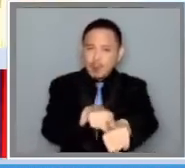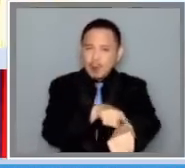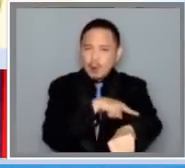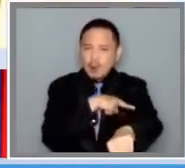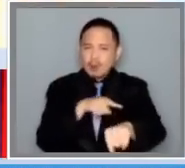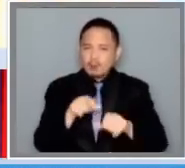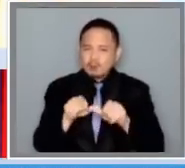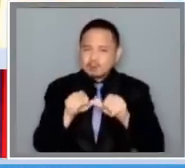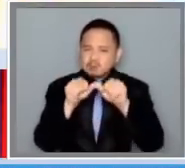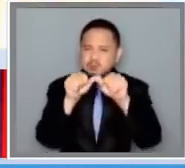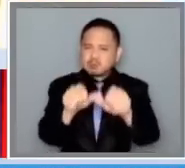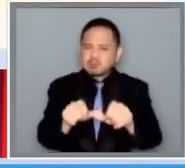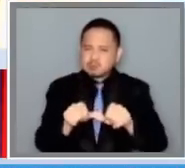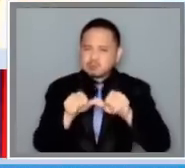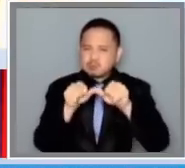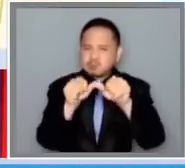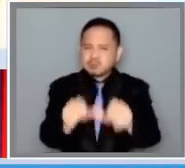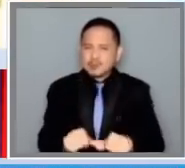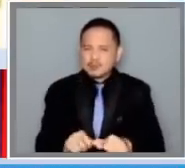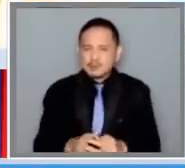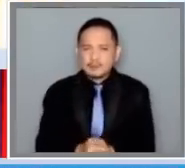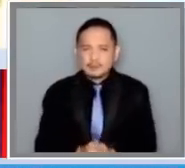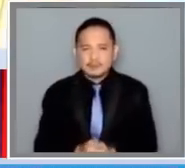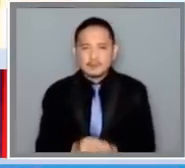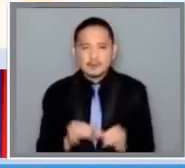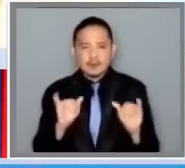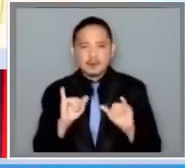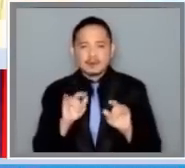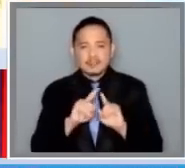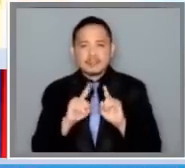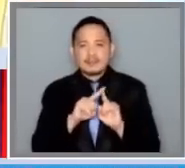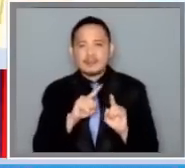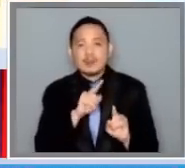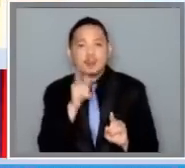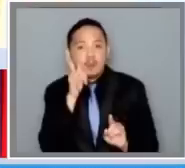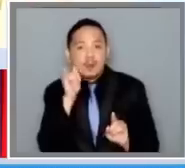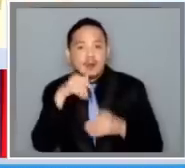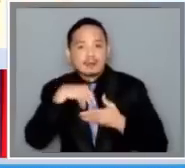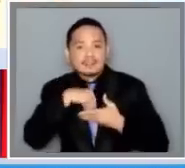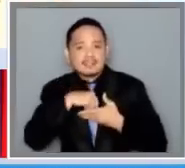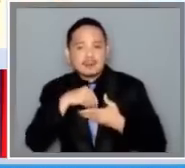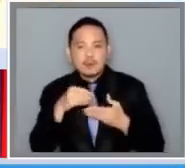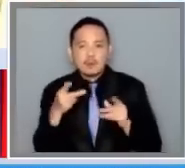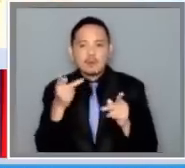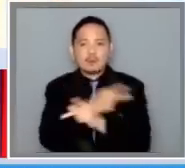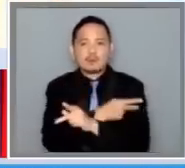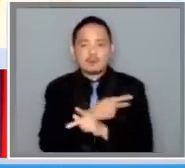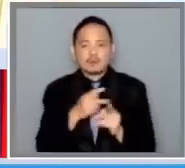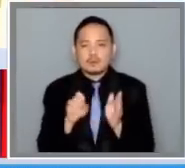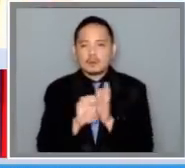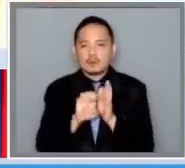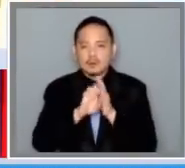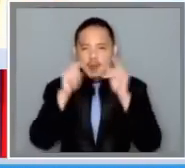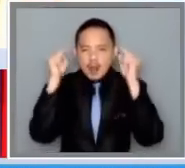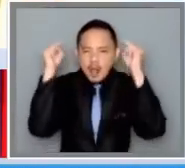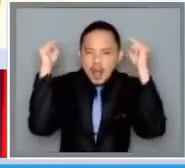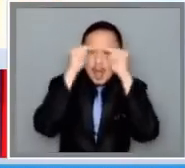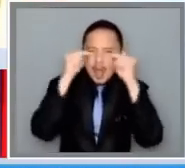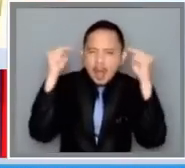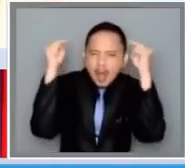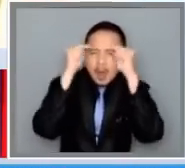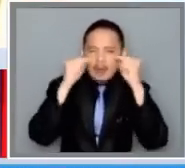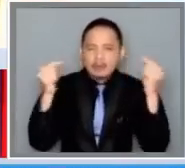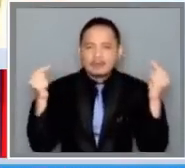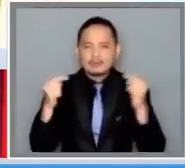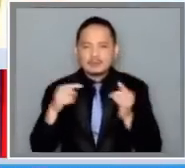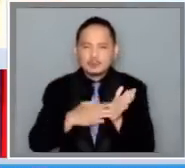maaring mas malala pa yung mga symptoms kagaya ng sakit, kakaibang sakit ng ulo, panghihina, at saka pananamlay